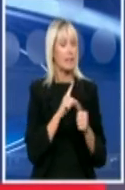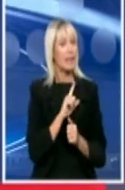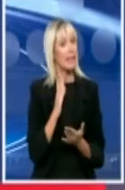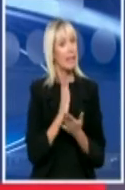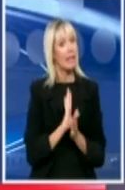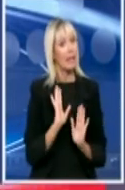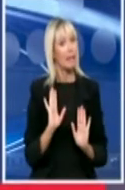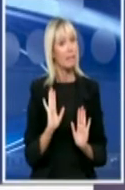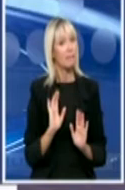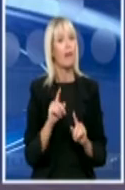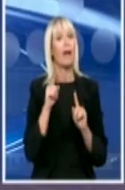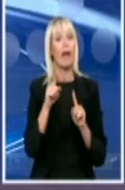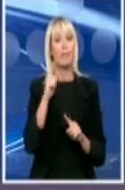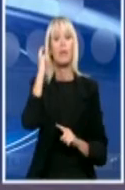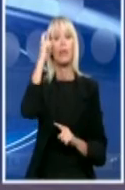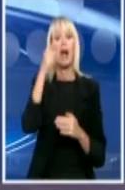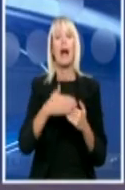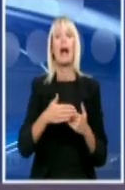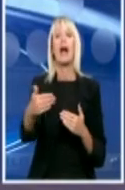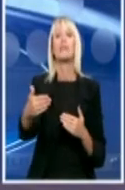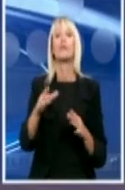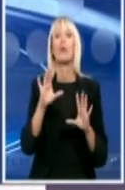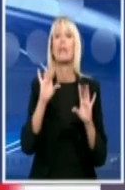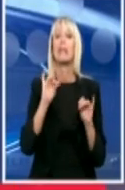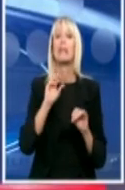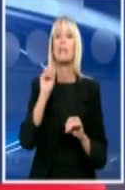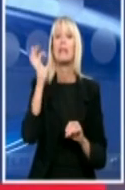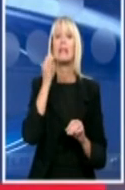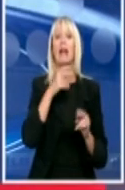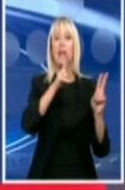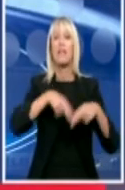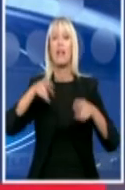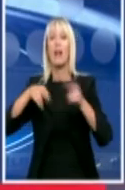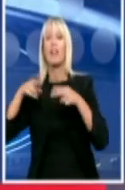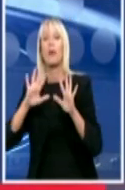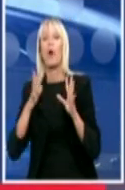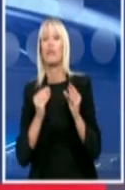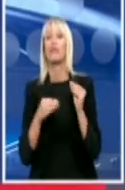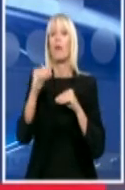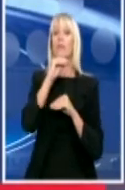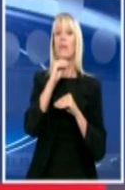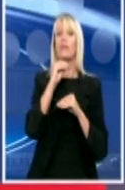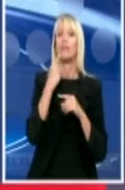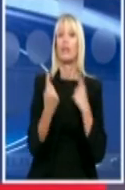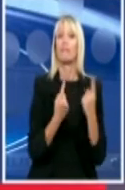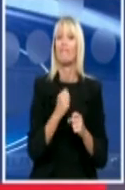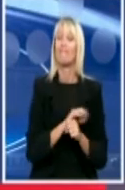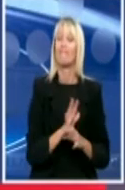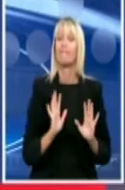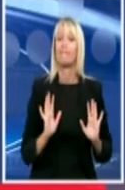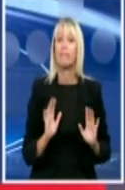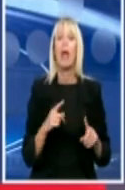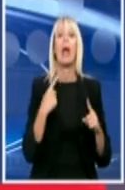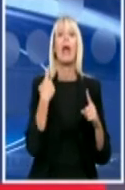i o tome moramo da mislimo, pogotovo narednih 10 do 15 dana. I povratak